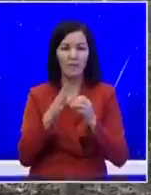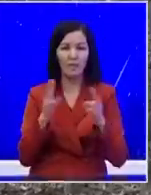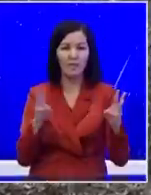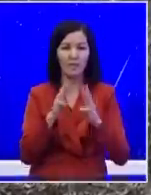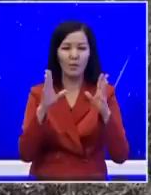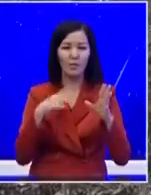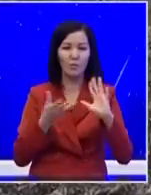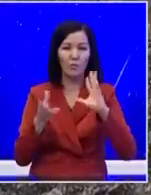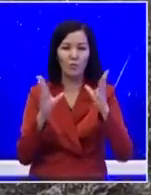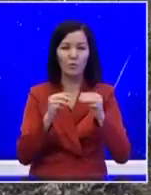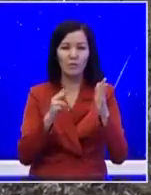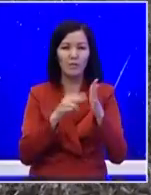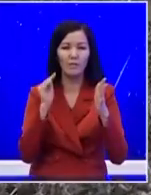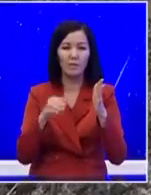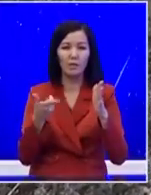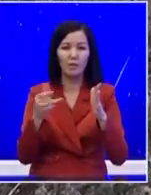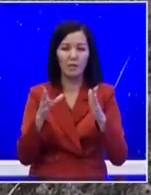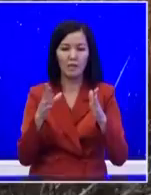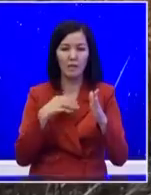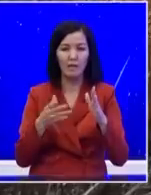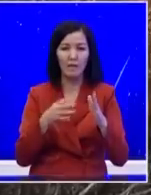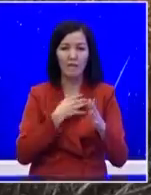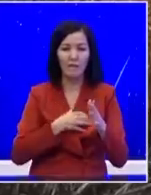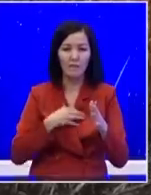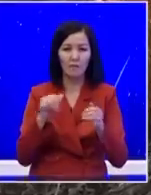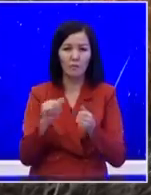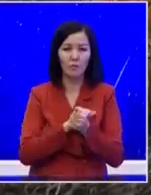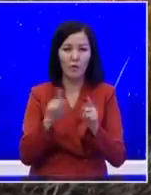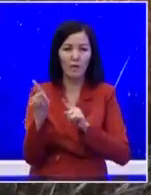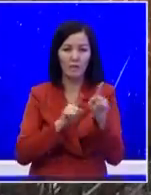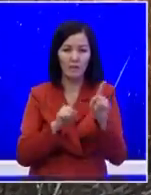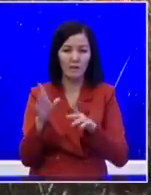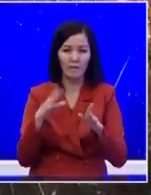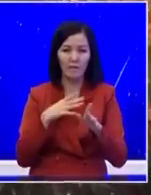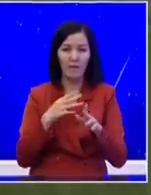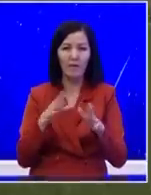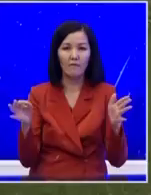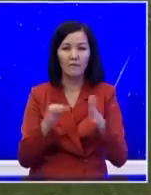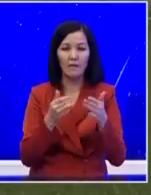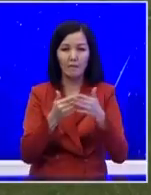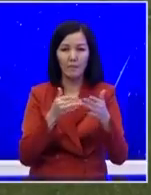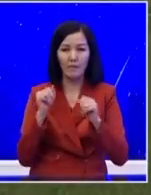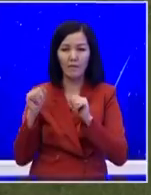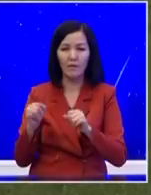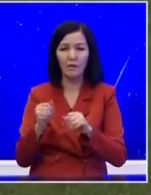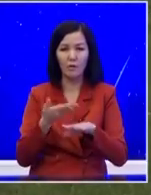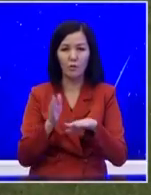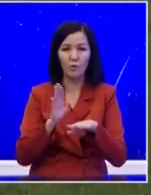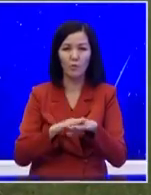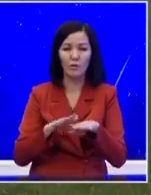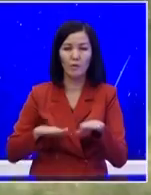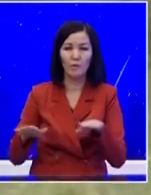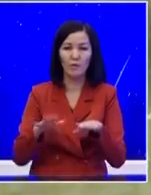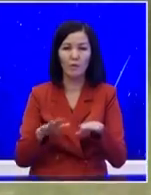на общей площади более 7 тысяч гектаров. В основном горела сухая трава и кустарники. В целях профилактики в труднодоступных районах было решено